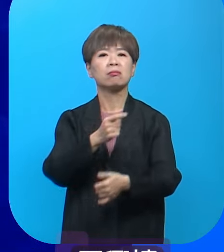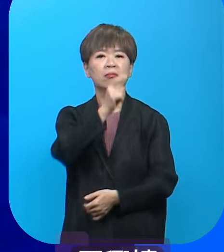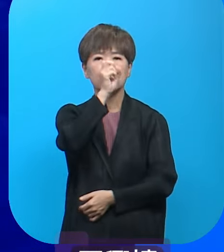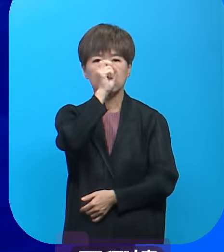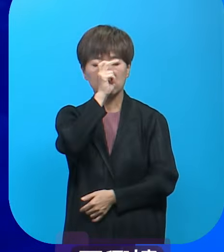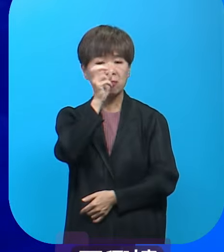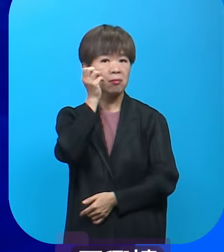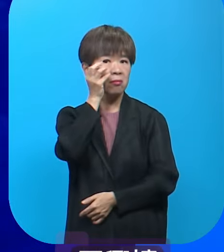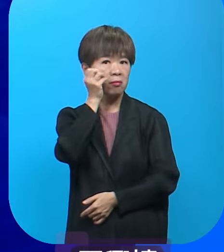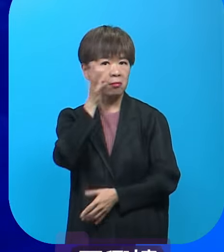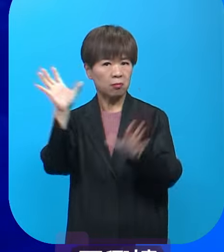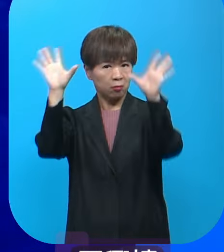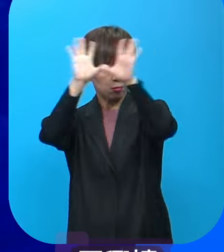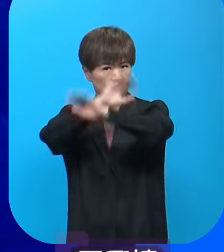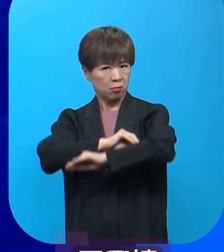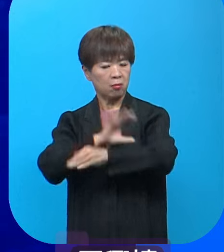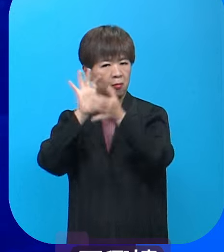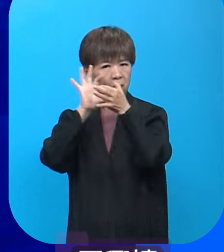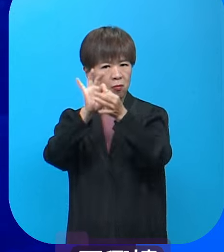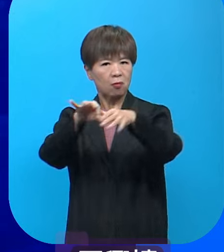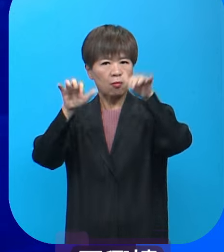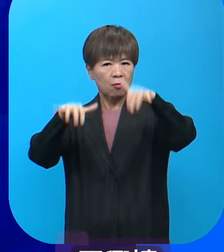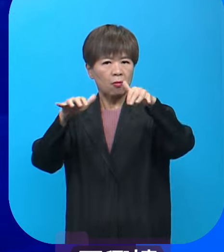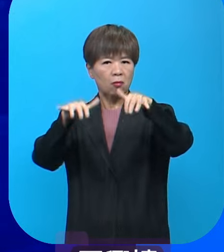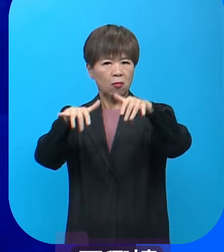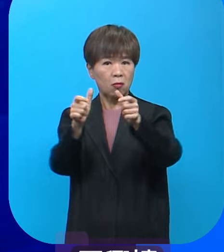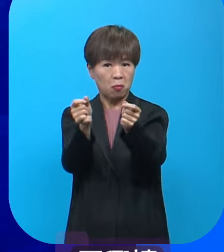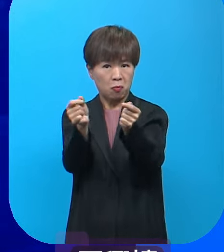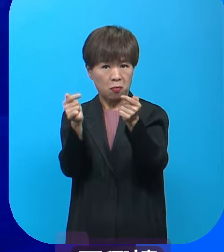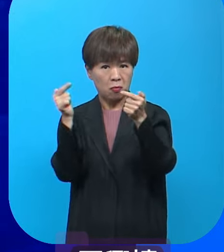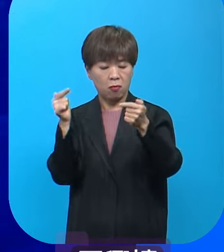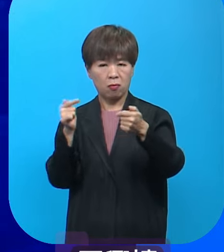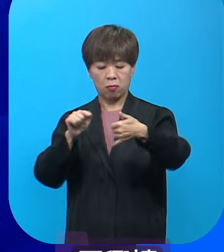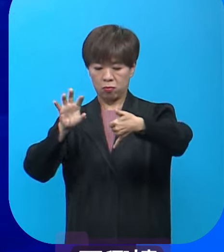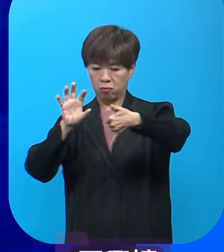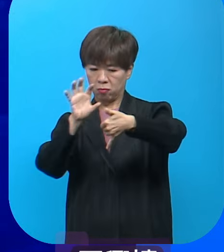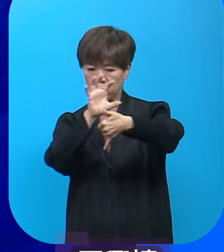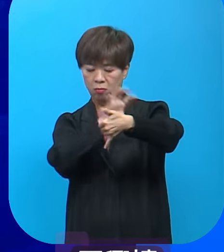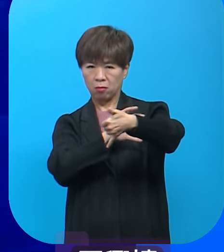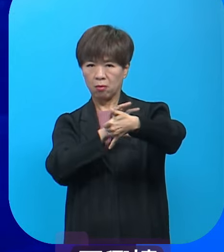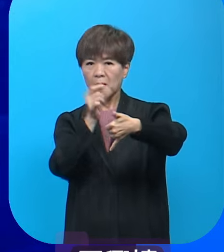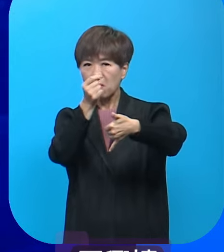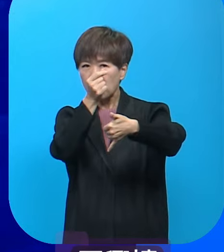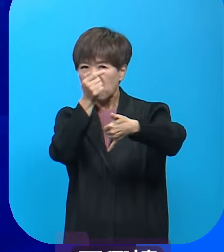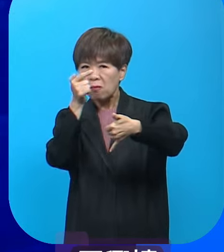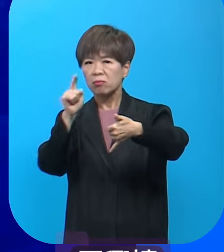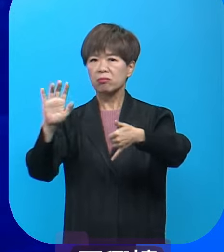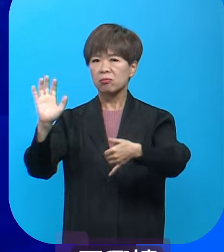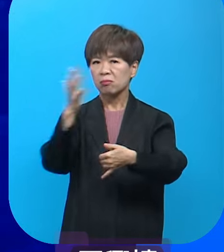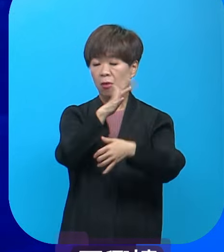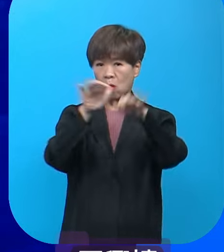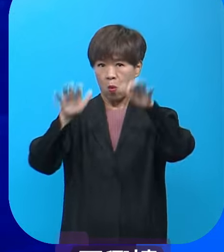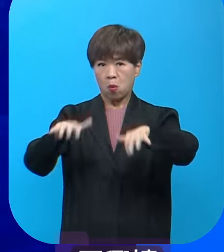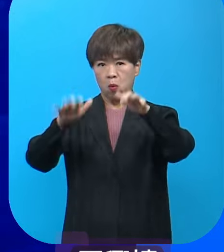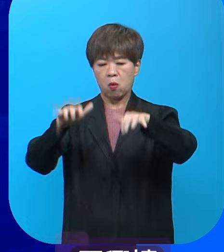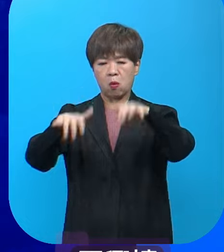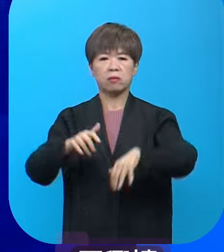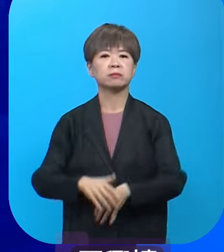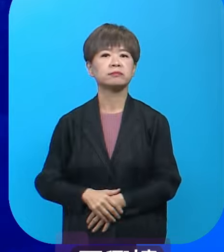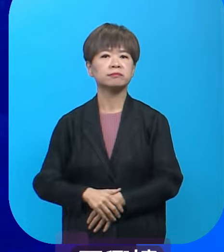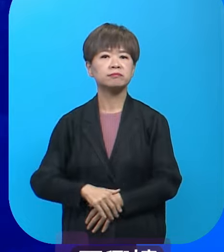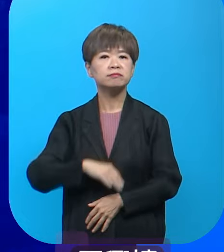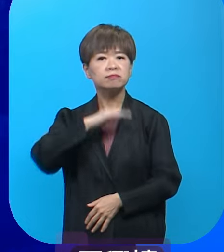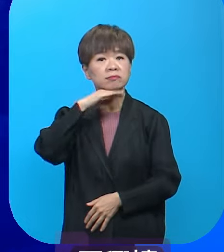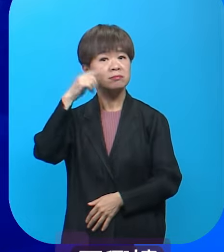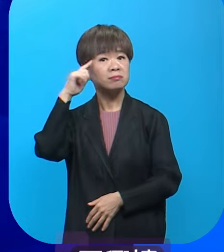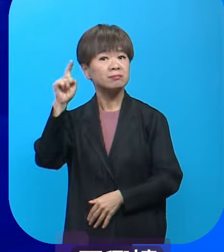莲，晚上的降雨都还会越来越明显，而其他各地也可能开始会出现一些短暂的阵雨。而到了明